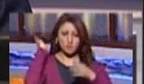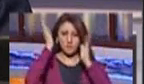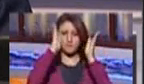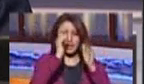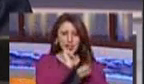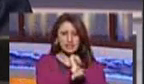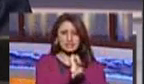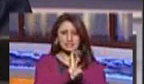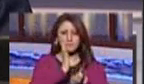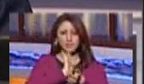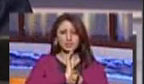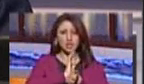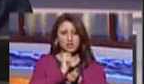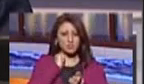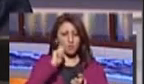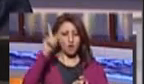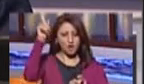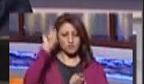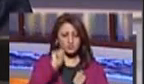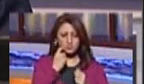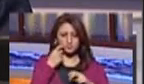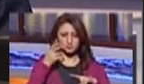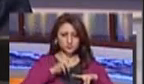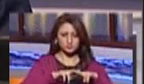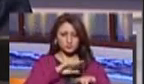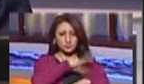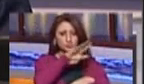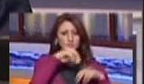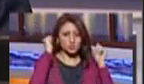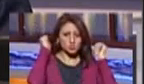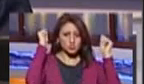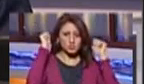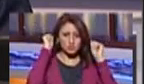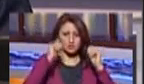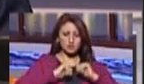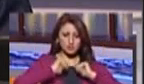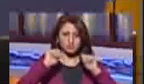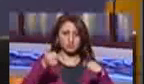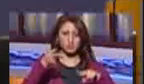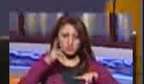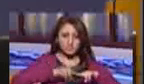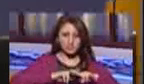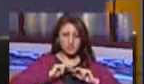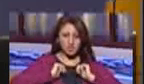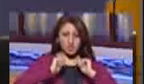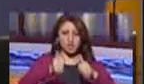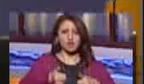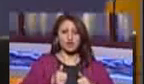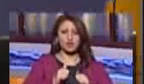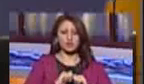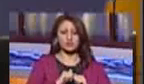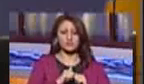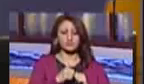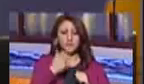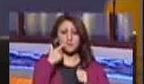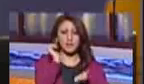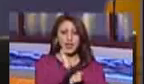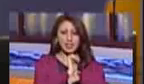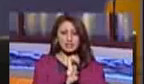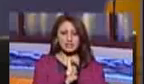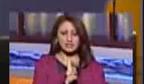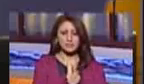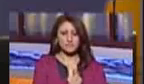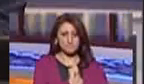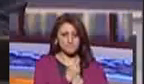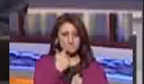الجانبية. من جانب آخر قام المتظاهرين بالتوجه مرة أخرى لمبنى قسم